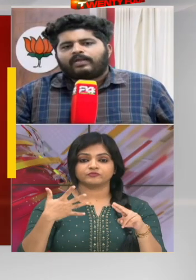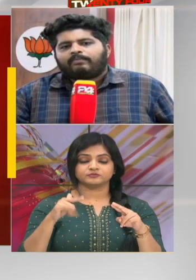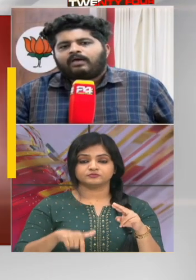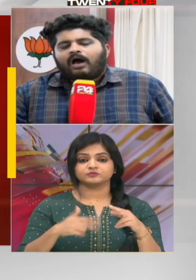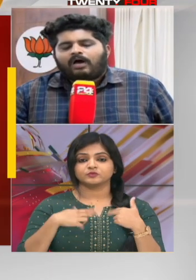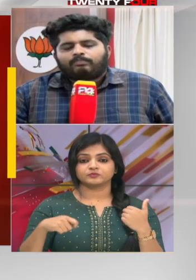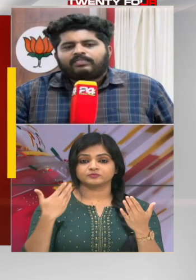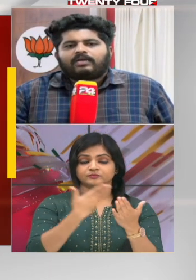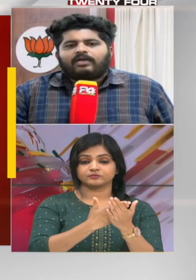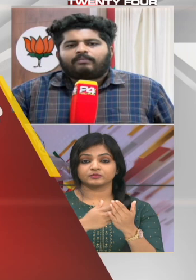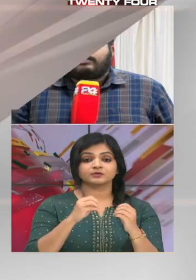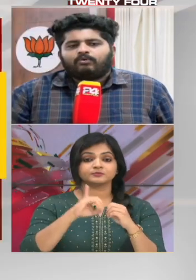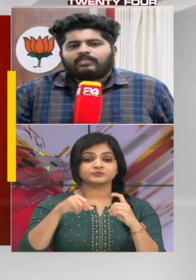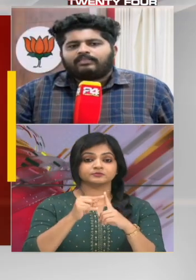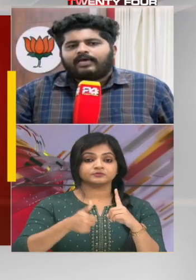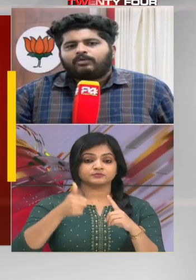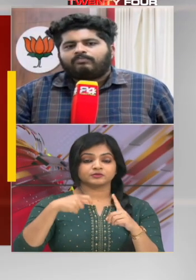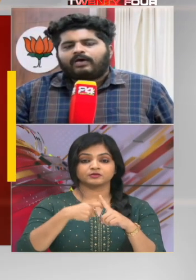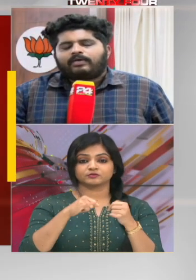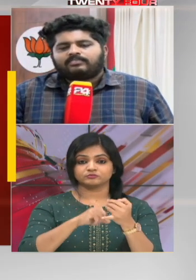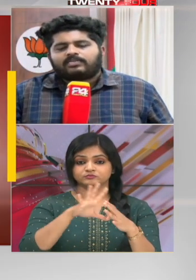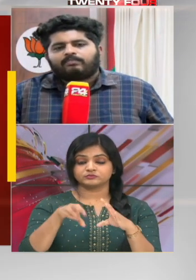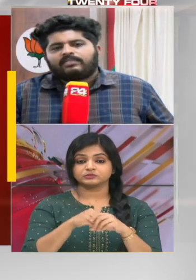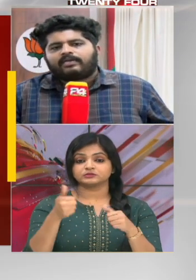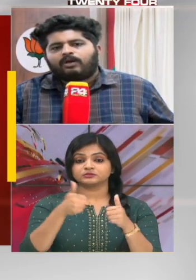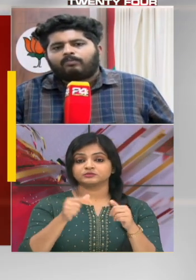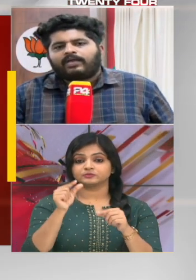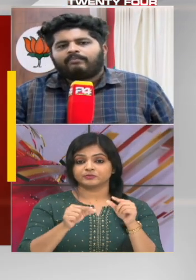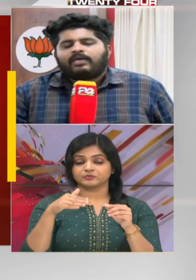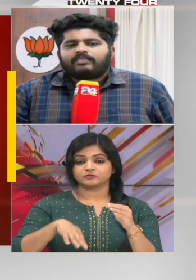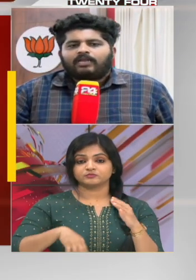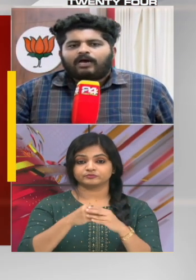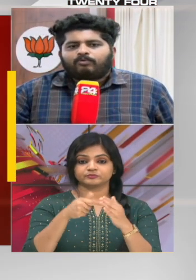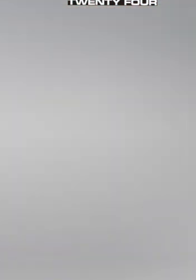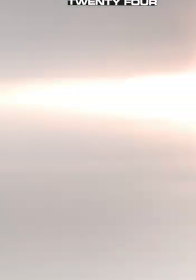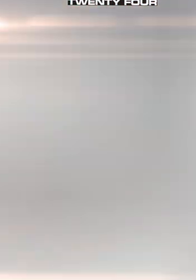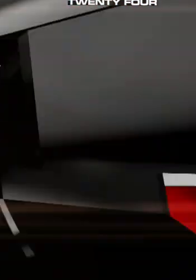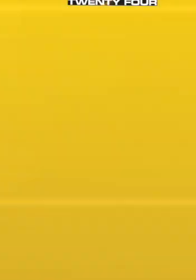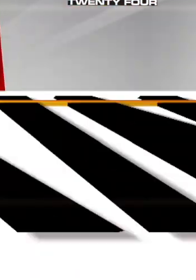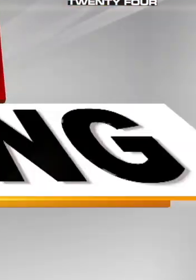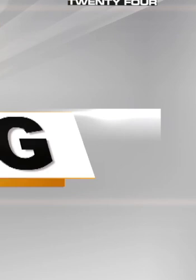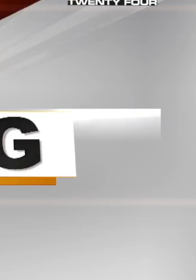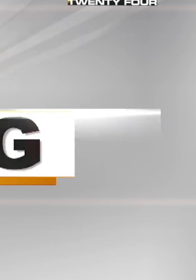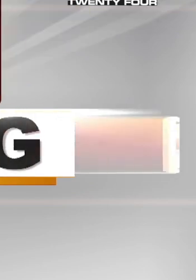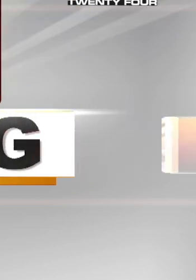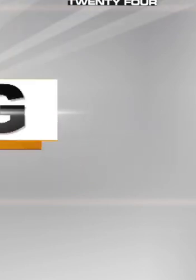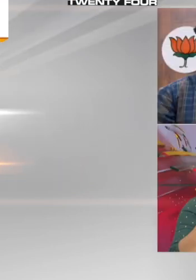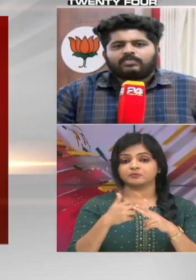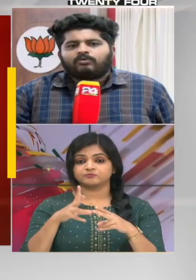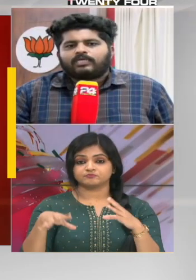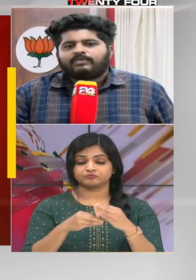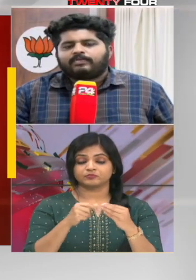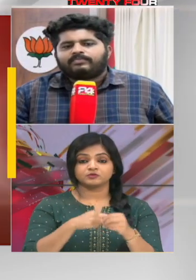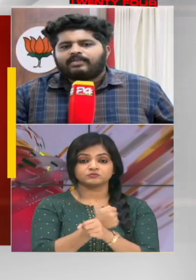ഉൾപ്പെടെ 6 പ്രതികളാണ് ഇതിലുള്ളത്. എന്തായാലും രാഷ്ട്രീയ പ്രതികരണങ്ങൾ ഉൾപ്പെടെ ഇതിൽ പുറത്തുവരും. ജാമ്യമില്ലാ വകുപ്പ് ഉൾപ്പെടെയാണ്